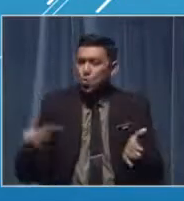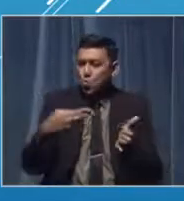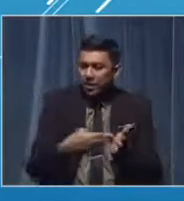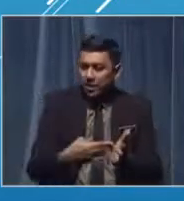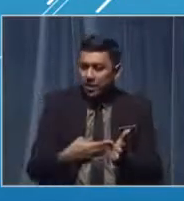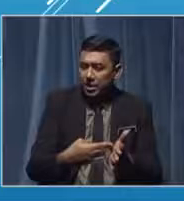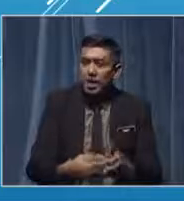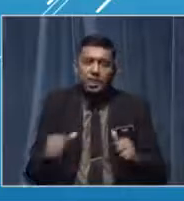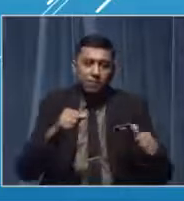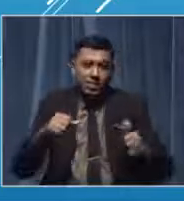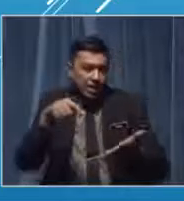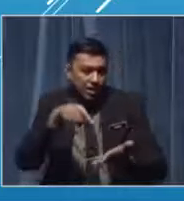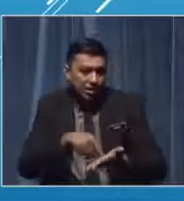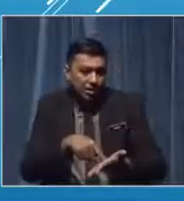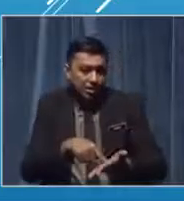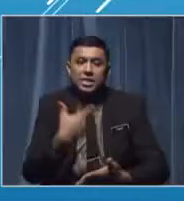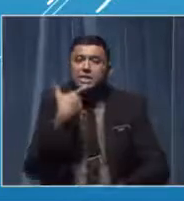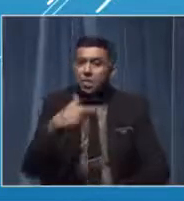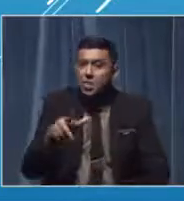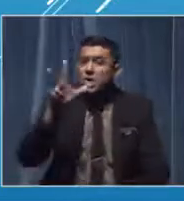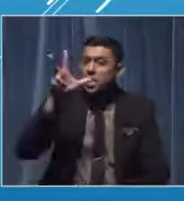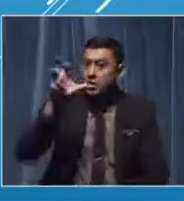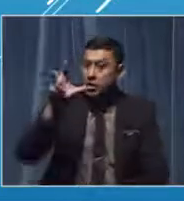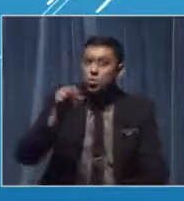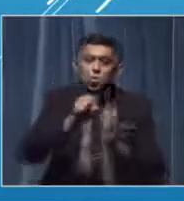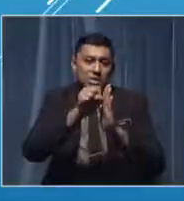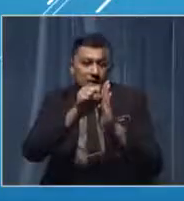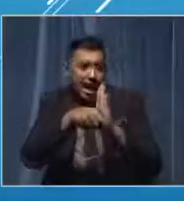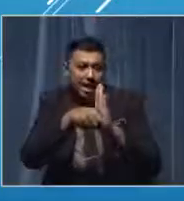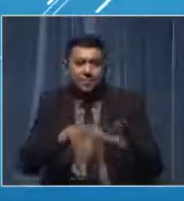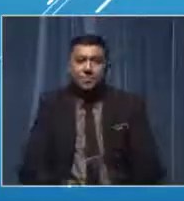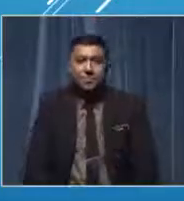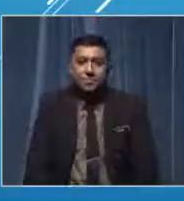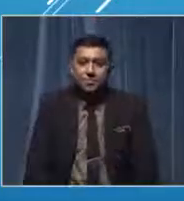Ulangilah aktiviti ini selama 30 saat.